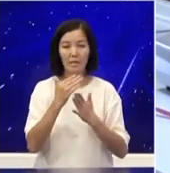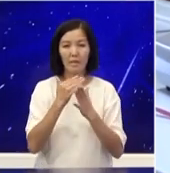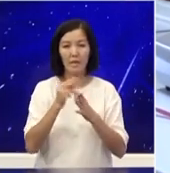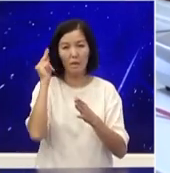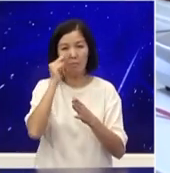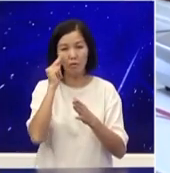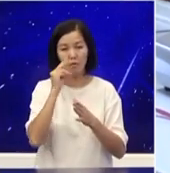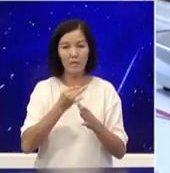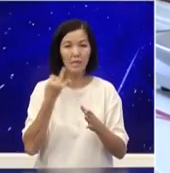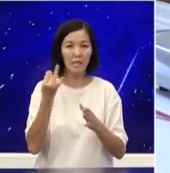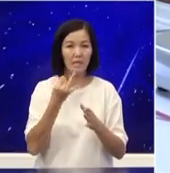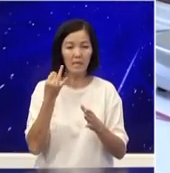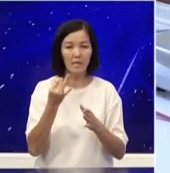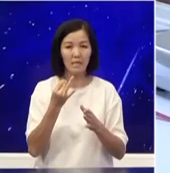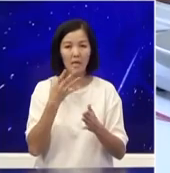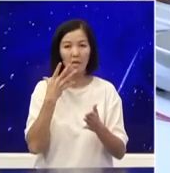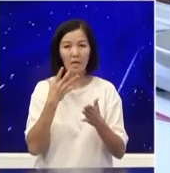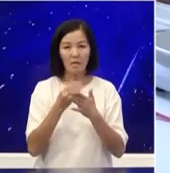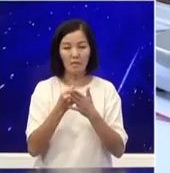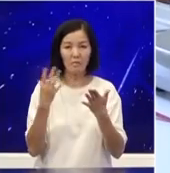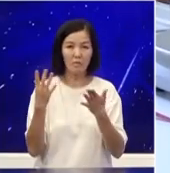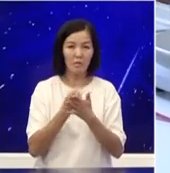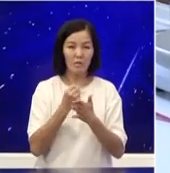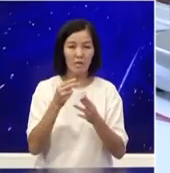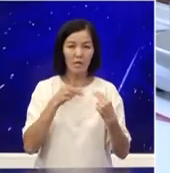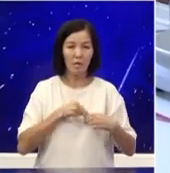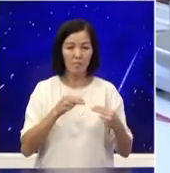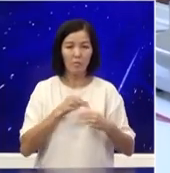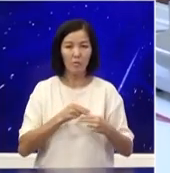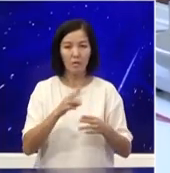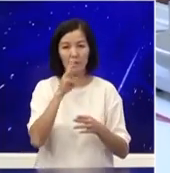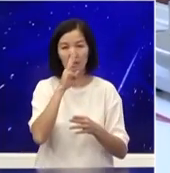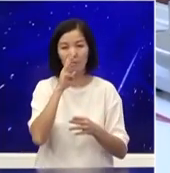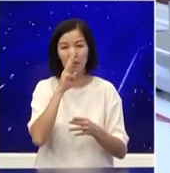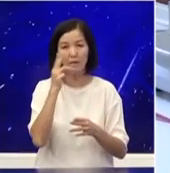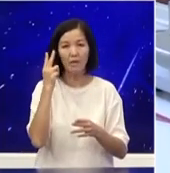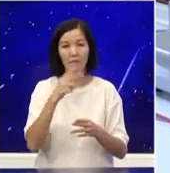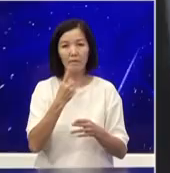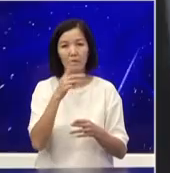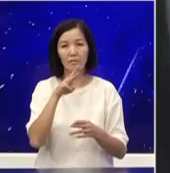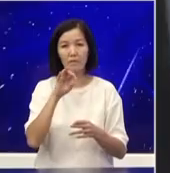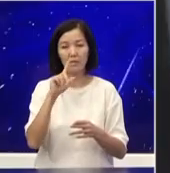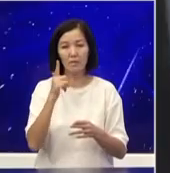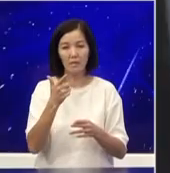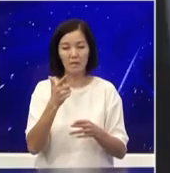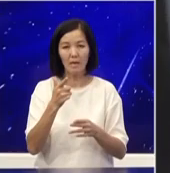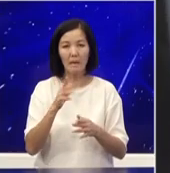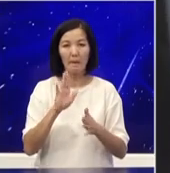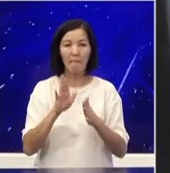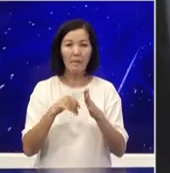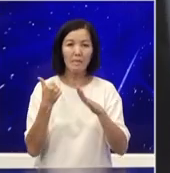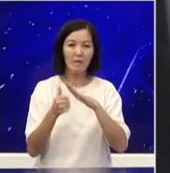обучилась интересной профессии и нашла для себя работу, но все время обучения получала стипендию в размере 21 тысячи тенге. Для безработных